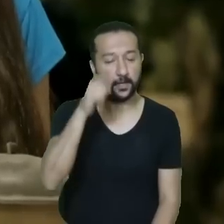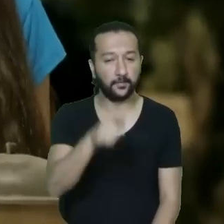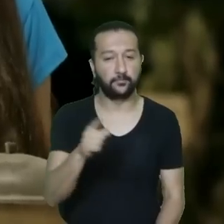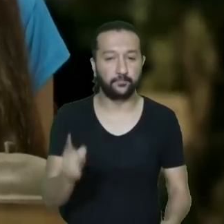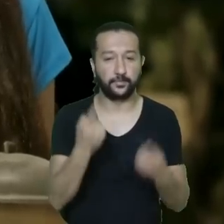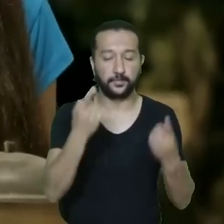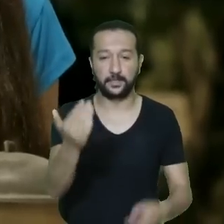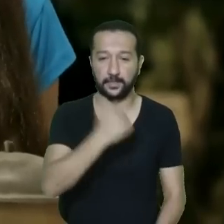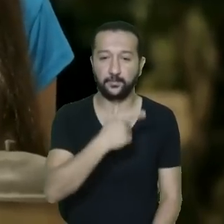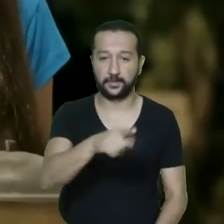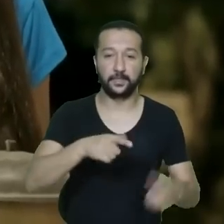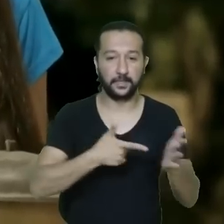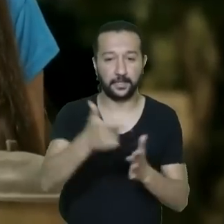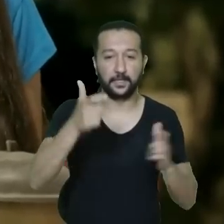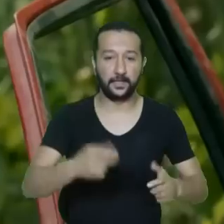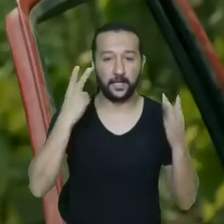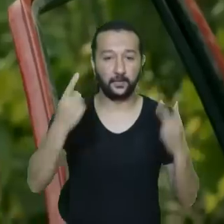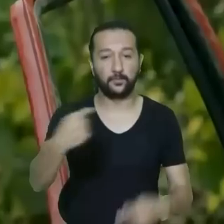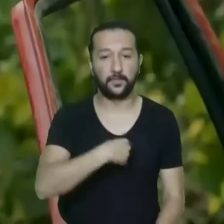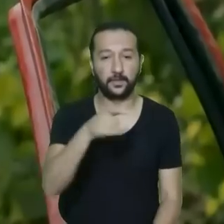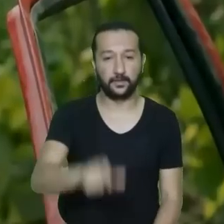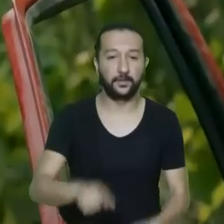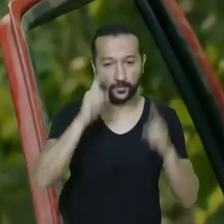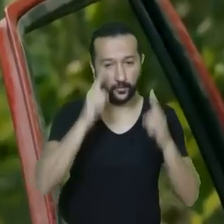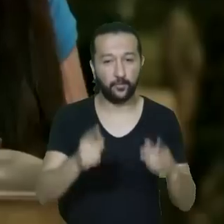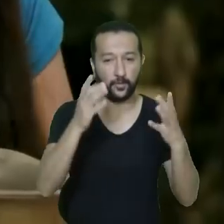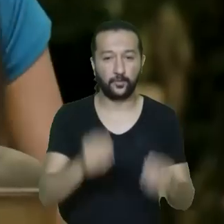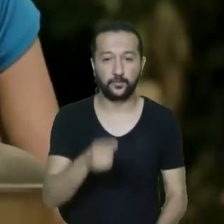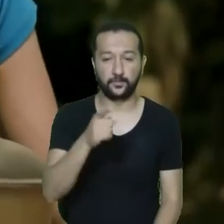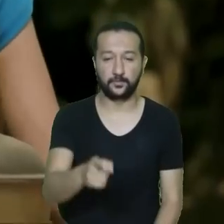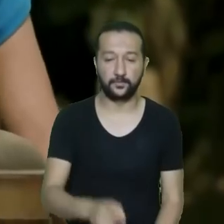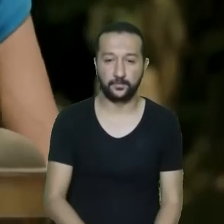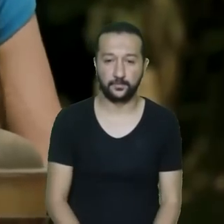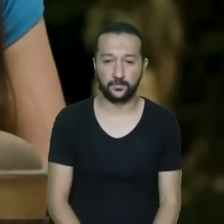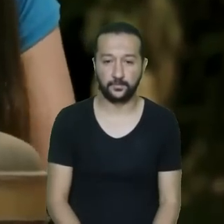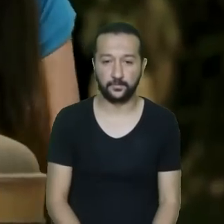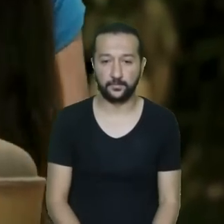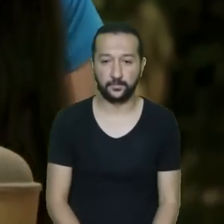Allah'ım ya. Bir de gelmiş tarlanın gıyında hava atıyor beni. Tövbeler olsun.